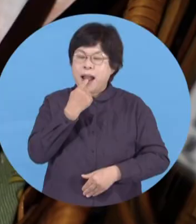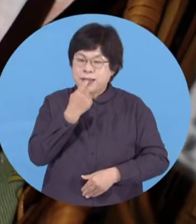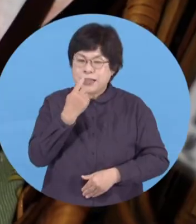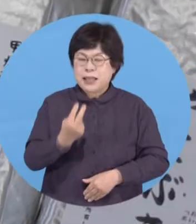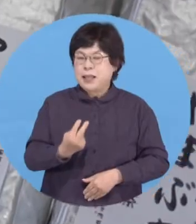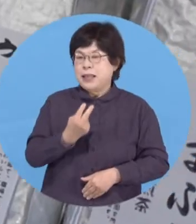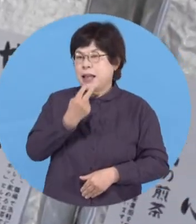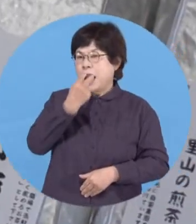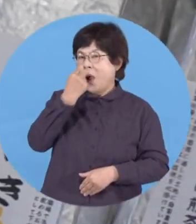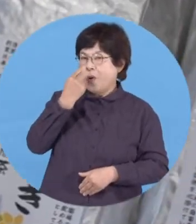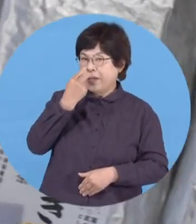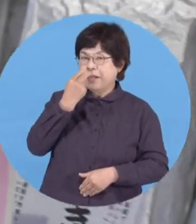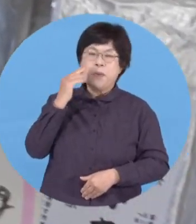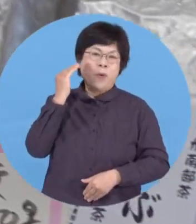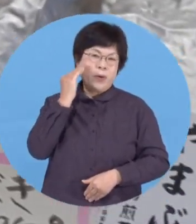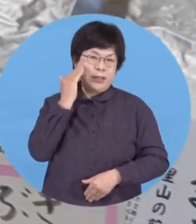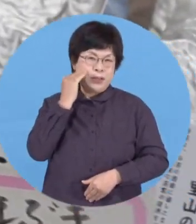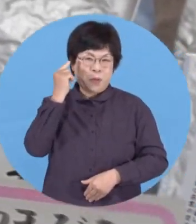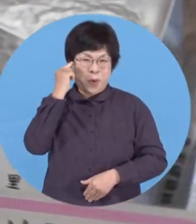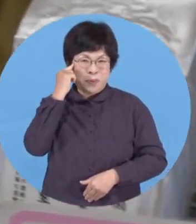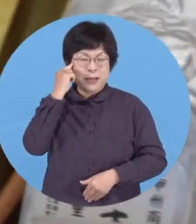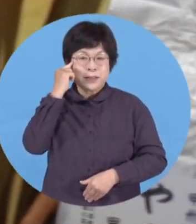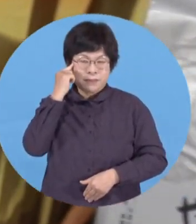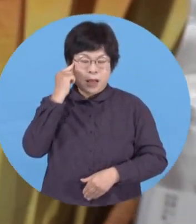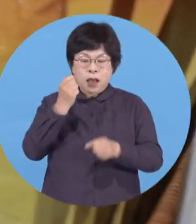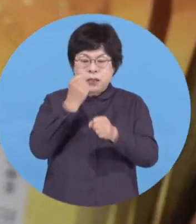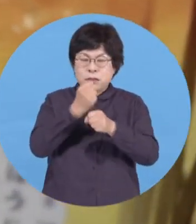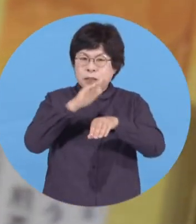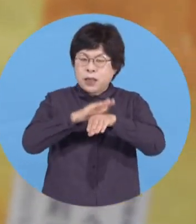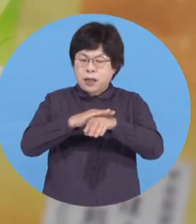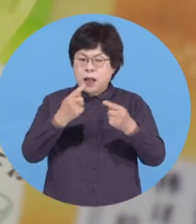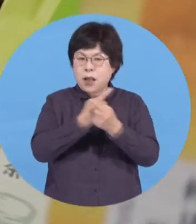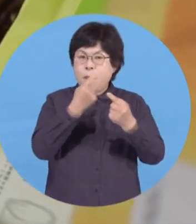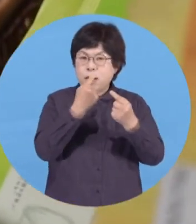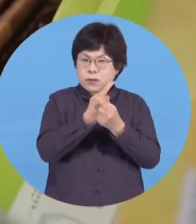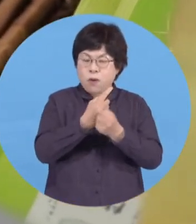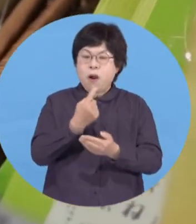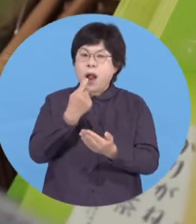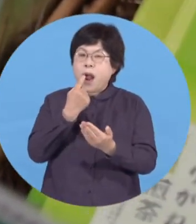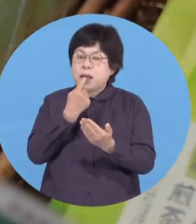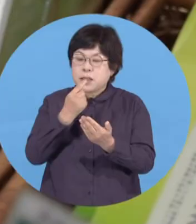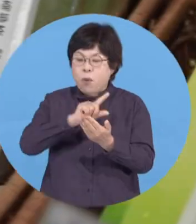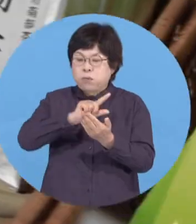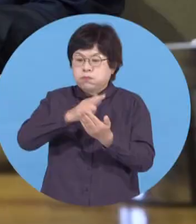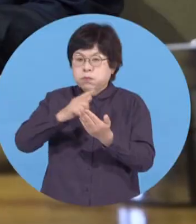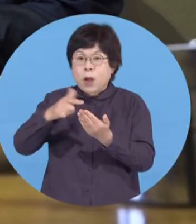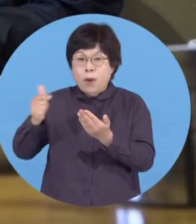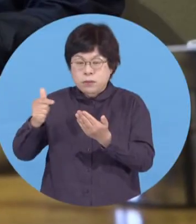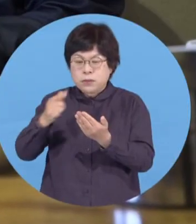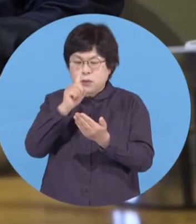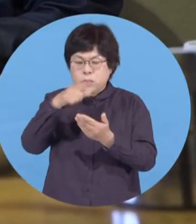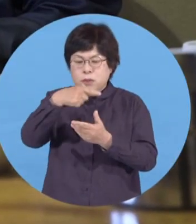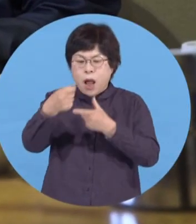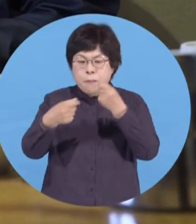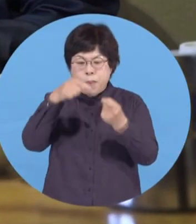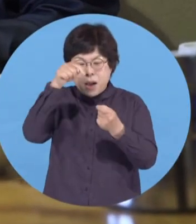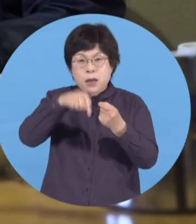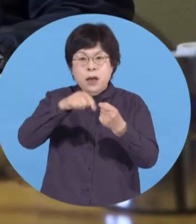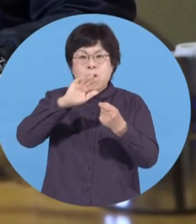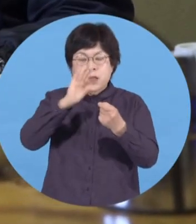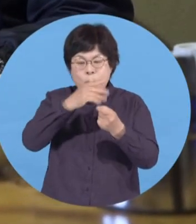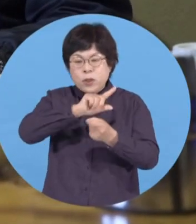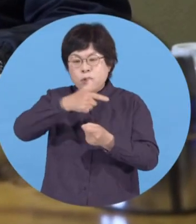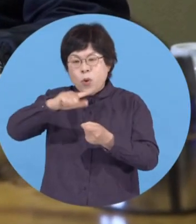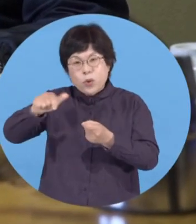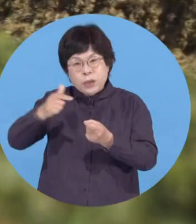本当に美味しいと思います。作り方によって、全然こう一つの茶葉からいろんなお茶